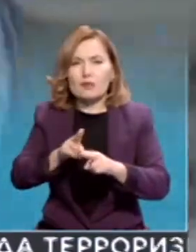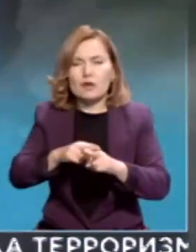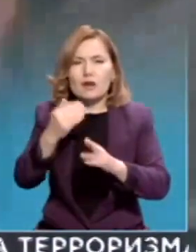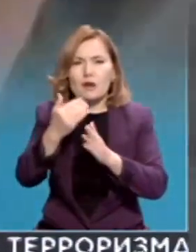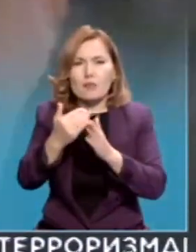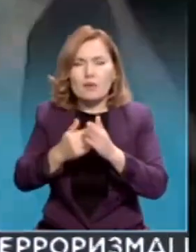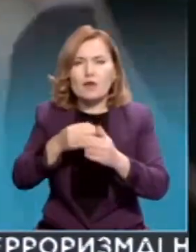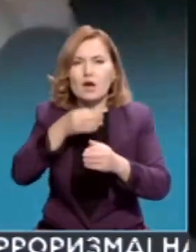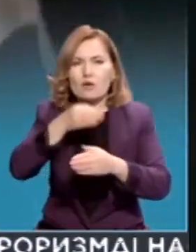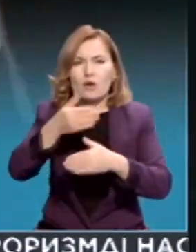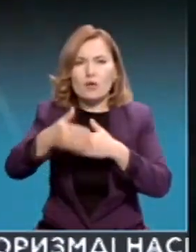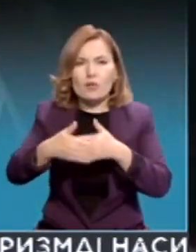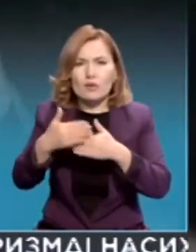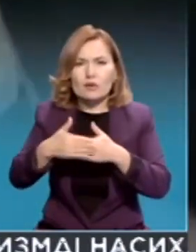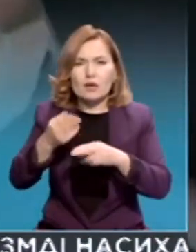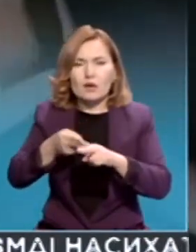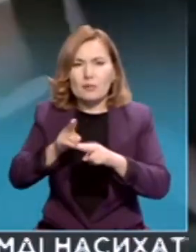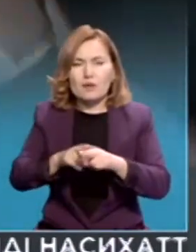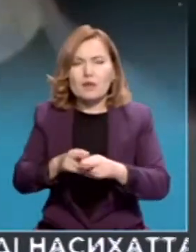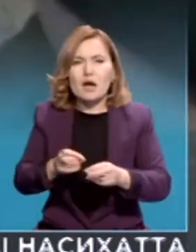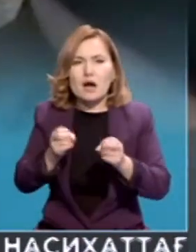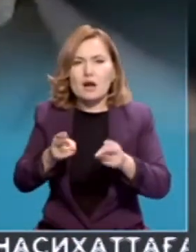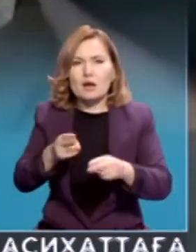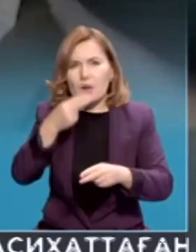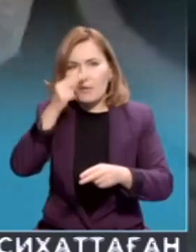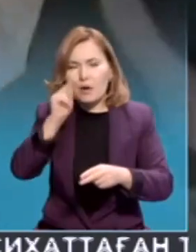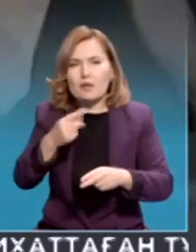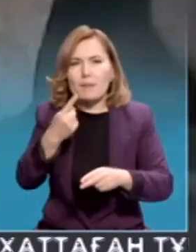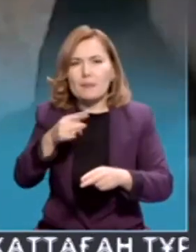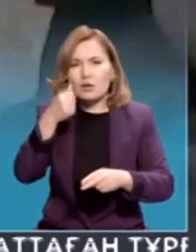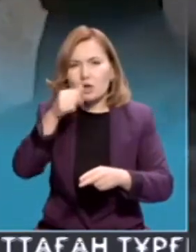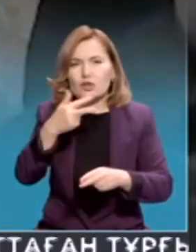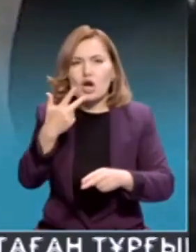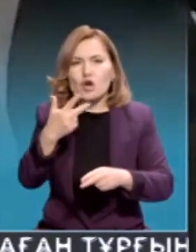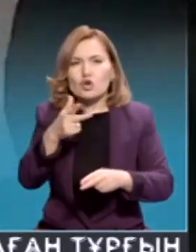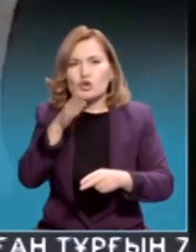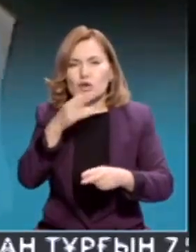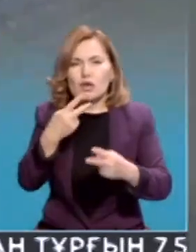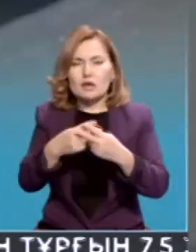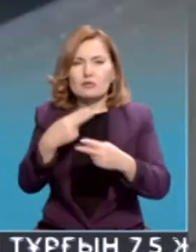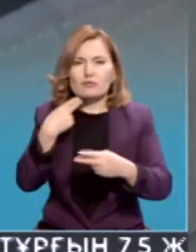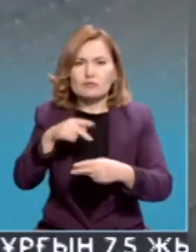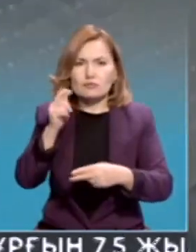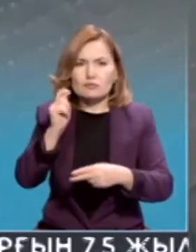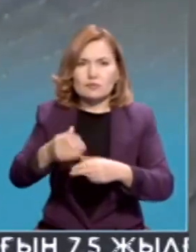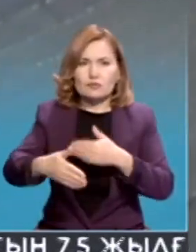қылмыстық жауапкершілік қарастырылған. Мұндай қылмыс үшін бір жылдан 3 жылға дейін бас бостандығынан айырылады.